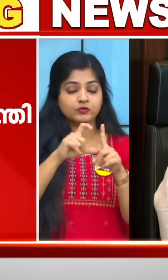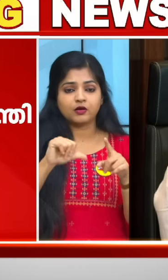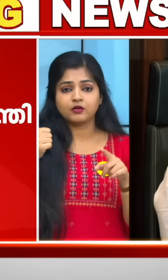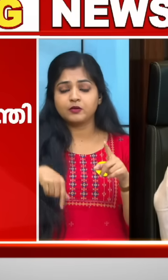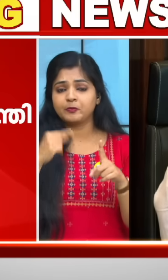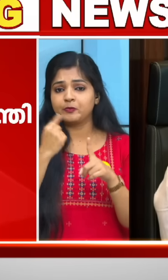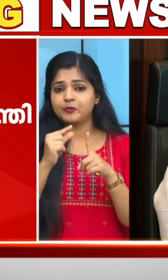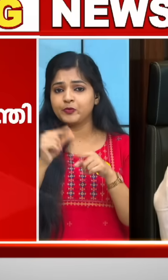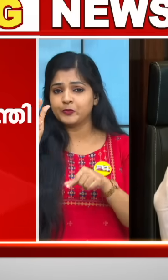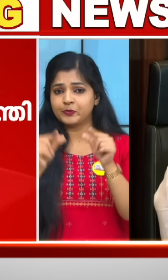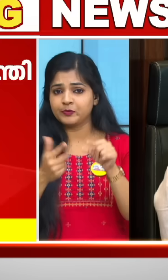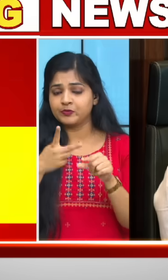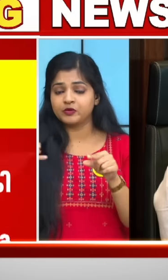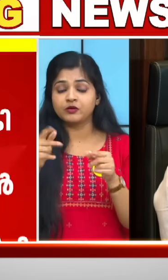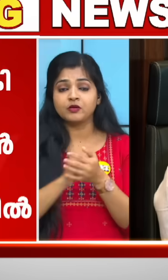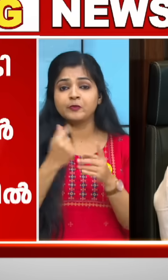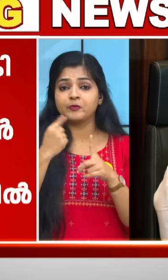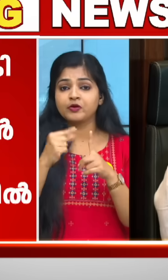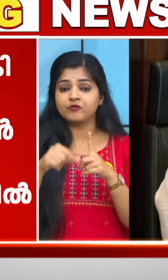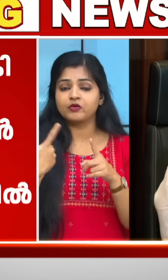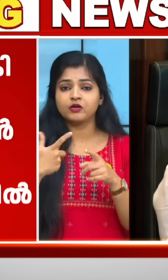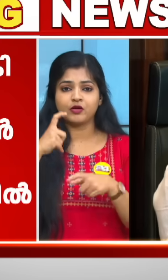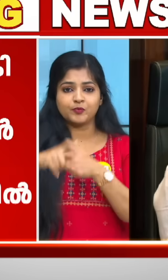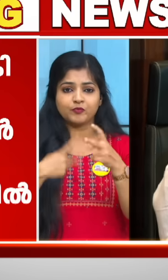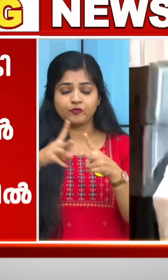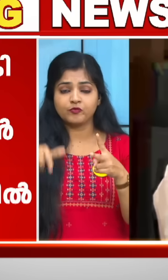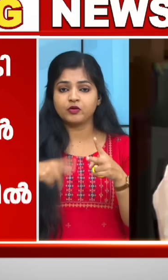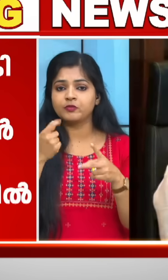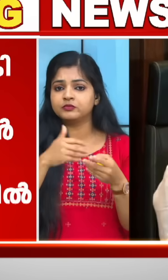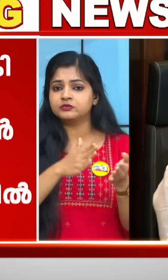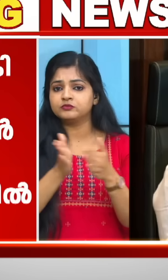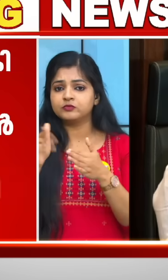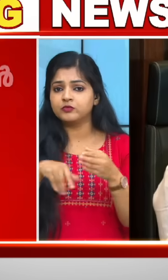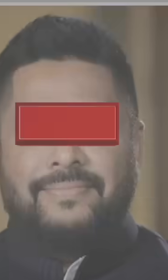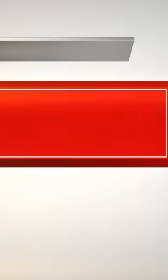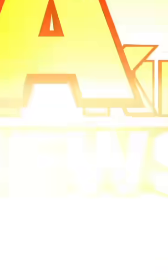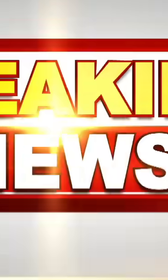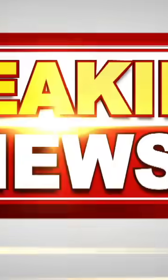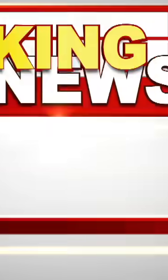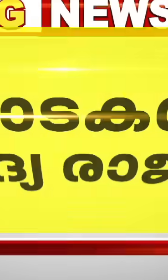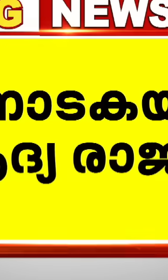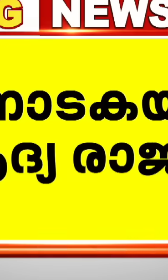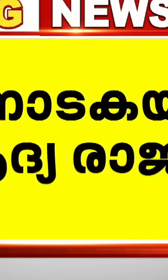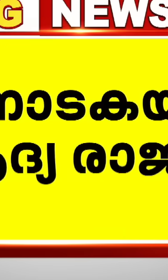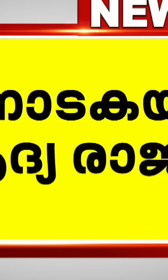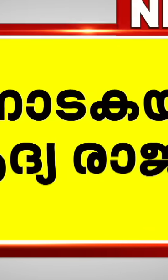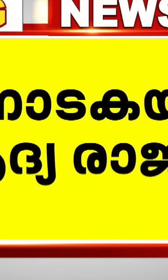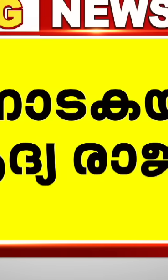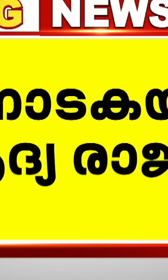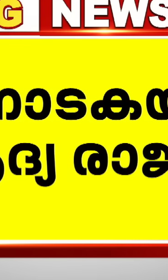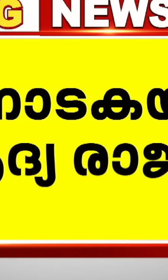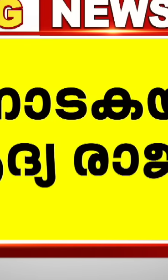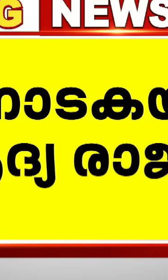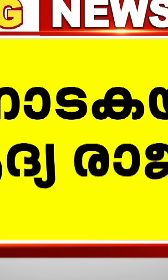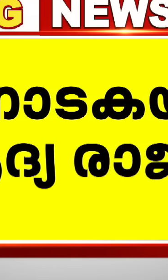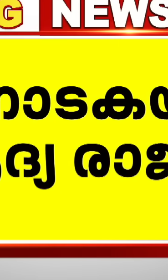മറ്റു ചില സ്വകാര്യ സ്ഥാപനങ്ങളുടെ അക്കൗണ്ടിലേക്കും വകമാറ്റി നിക്ഷേപിച്ചു എന്നതാണ് ആരോപണം നേരിട്ടത് അതായത്